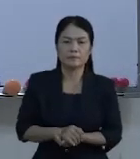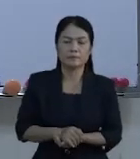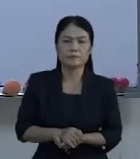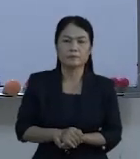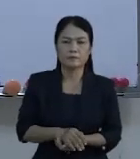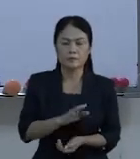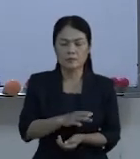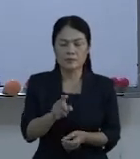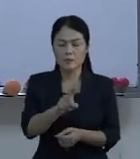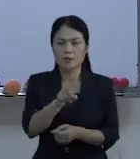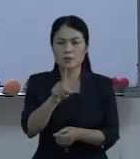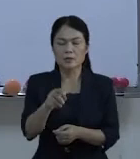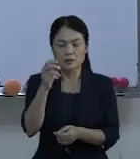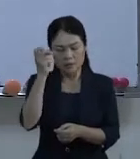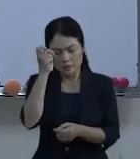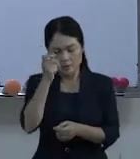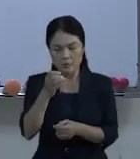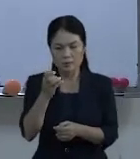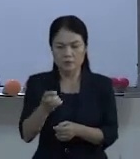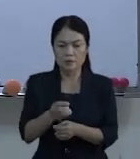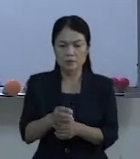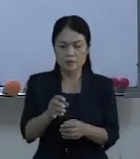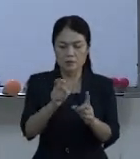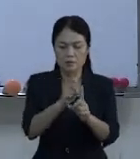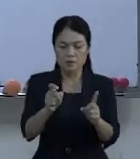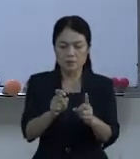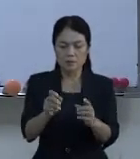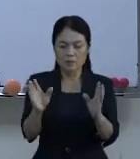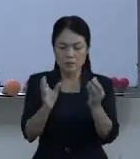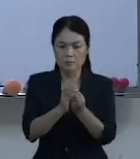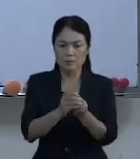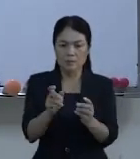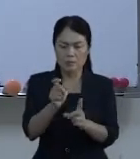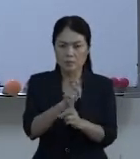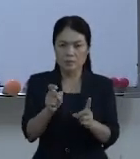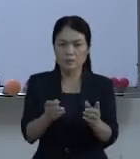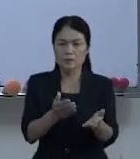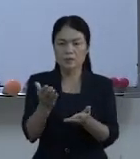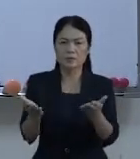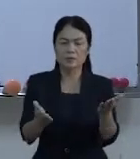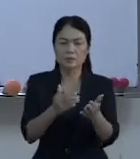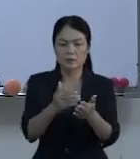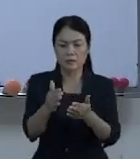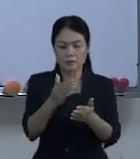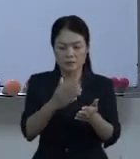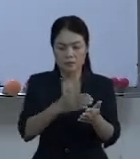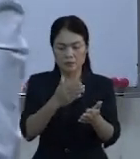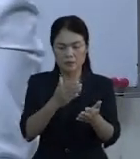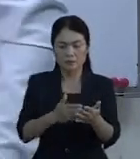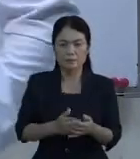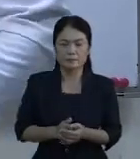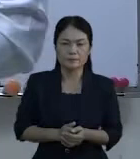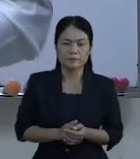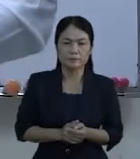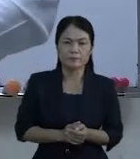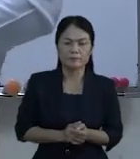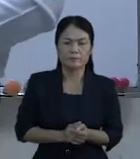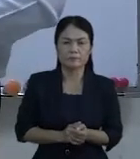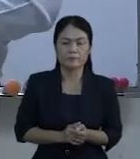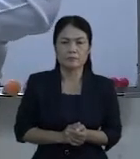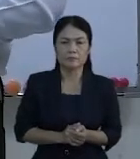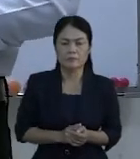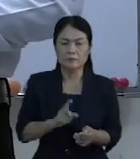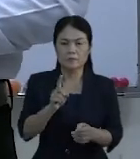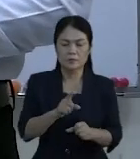bà con xạ kịch tình mơ con bà cả bằng cốt chùm luôn cái bằng cốt dạng mạch bà con xạ là bằng kịch bằng tích ấy bà mùi đi